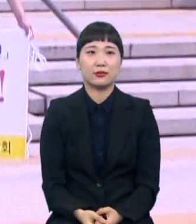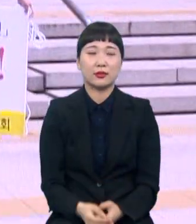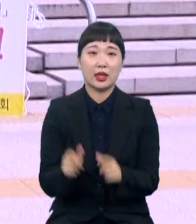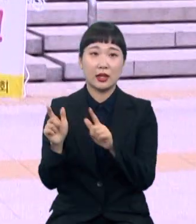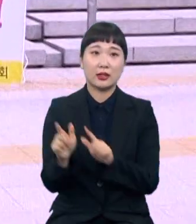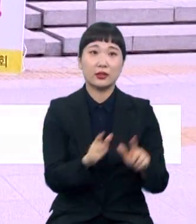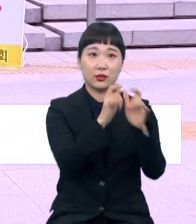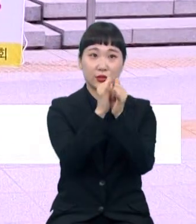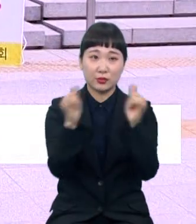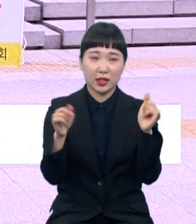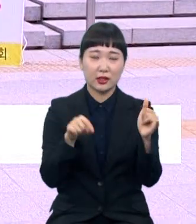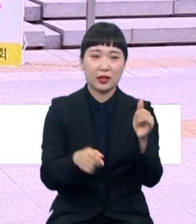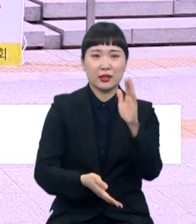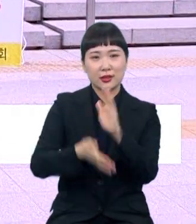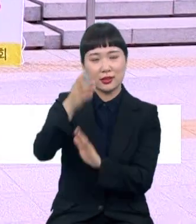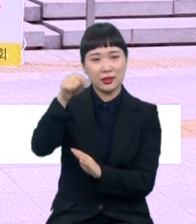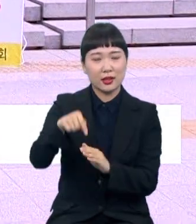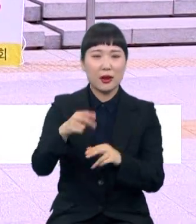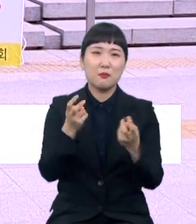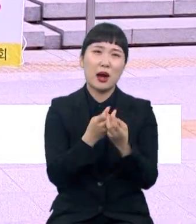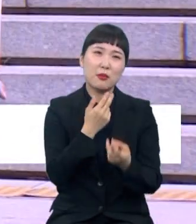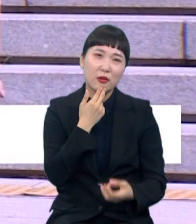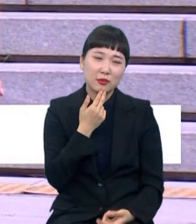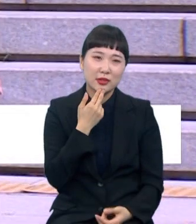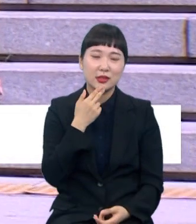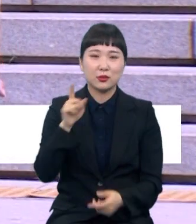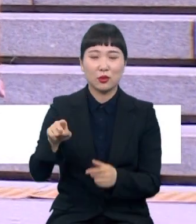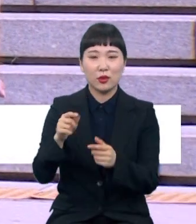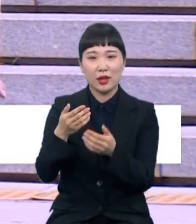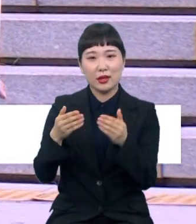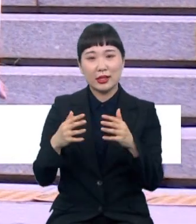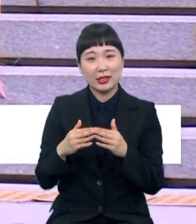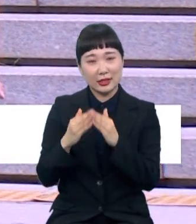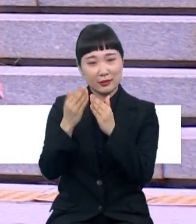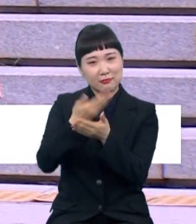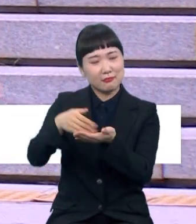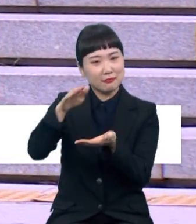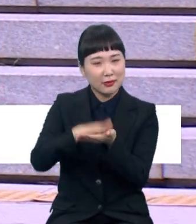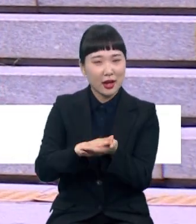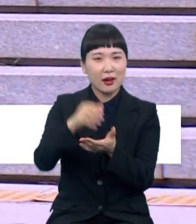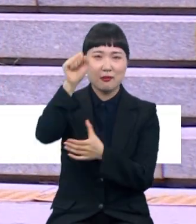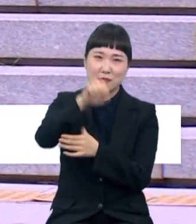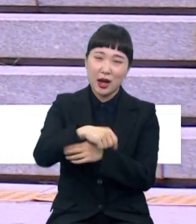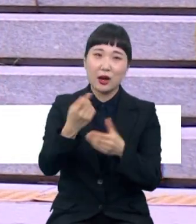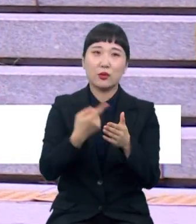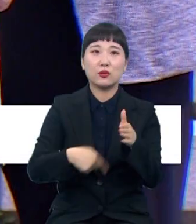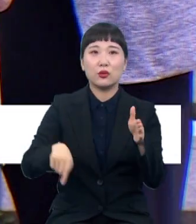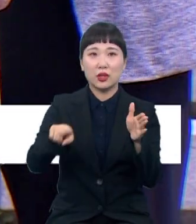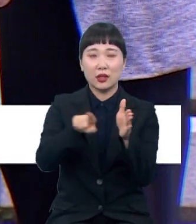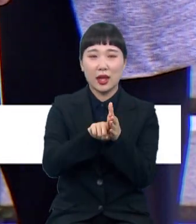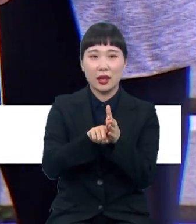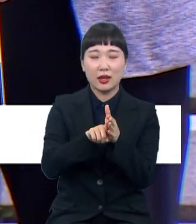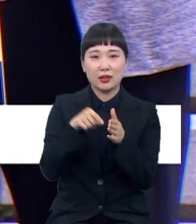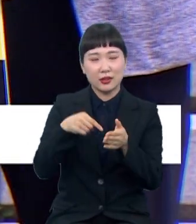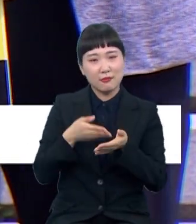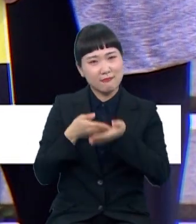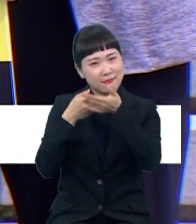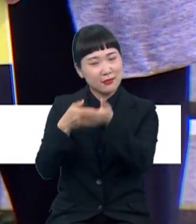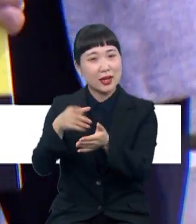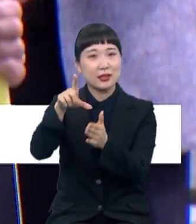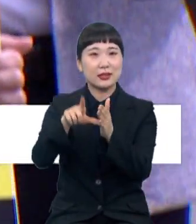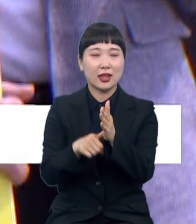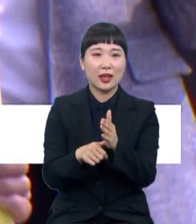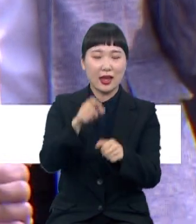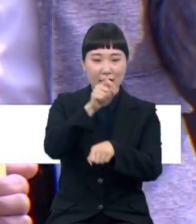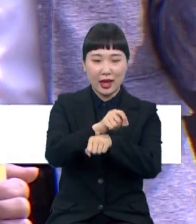주민들은 인천시가 대책도 없이 주거용 오피스텔 개발 사업의 인허가를 위해 건축 심의를 추진할 경우